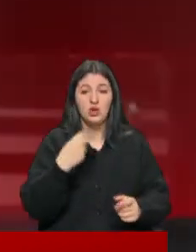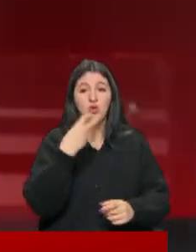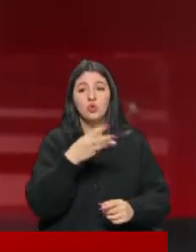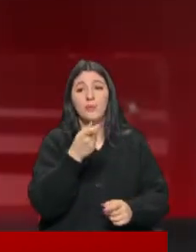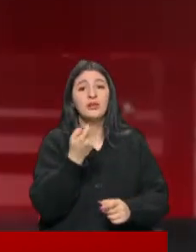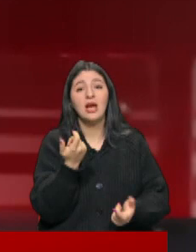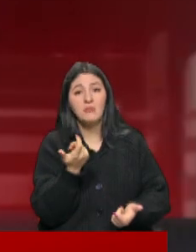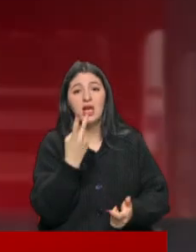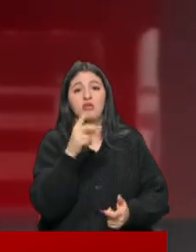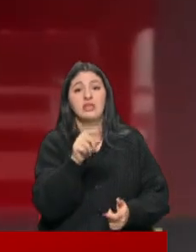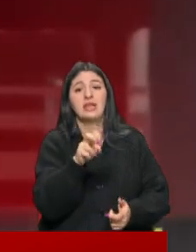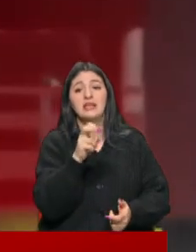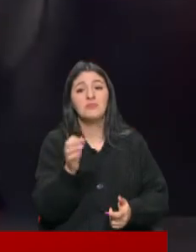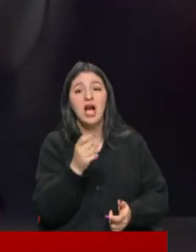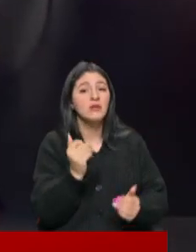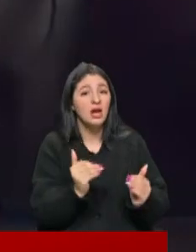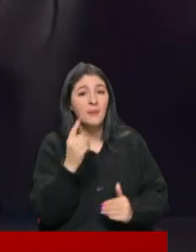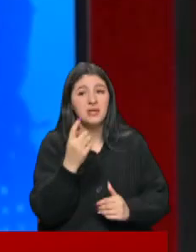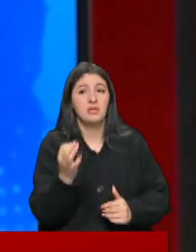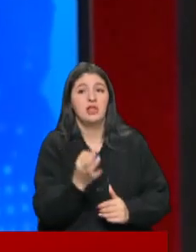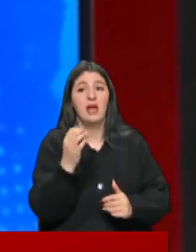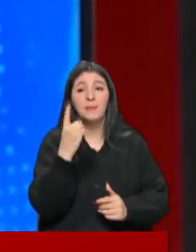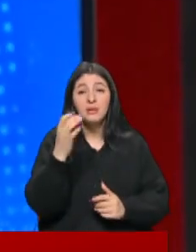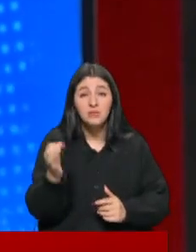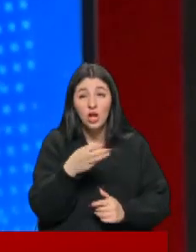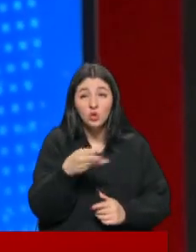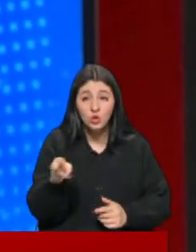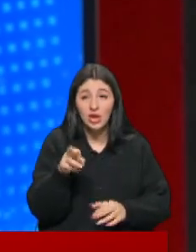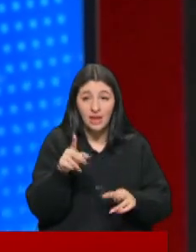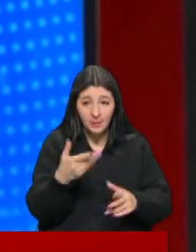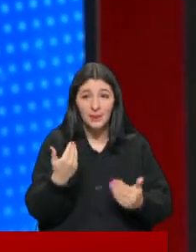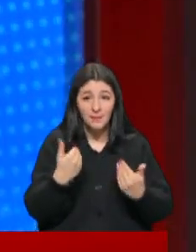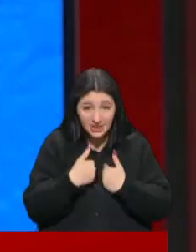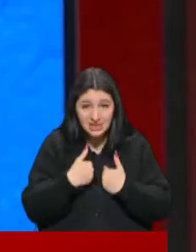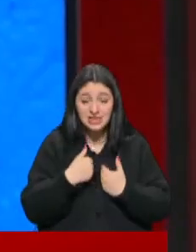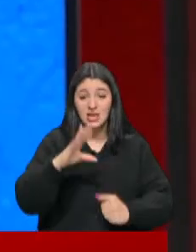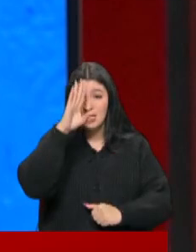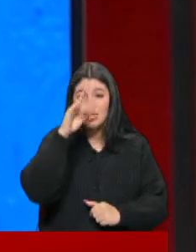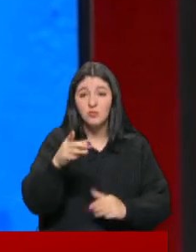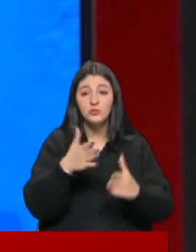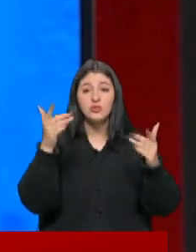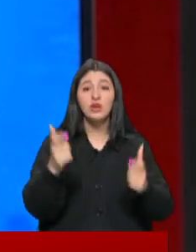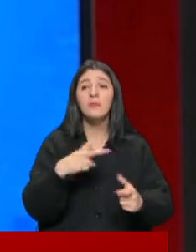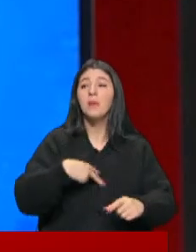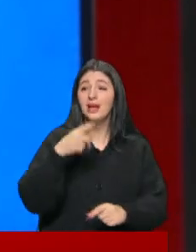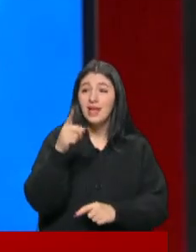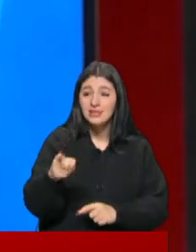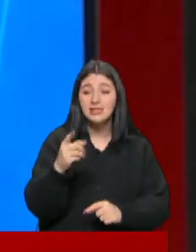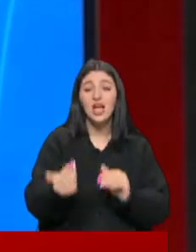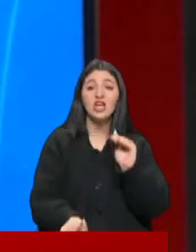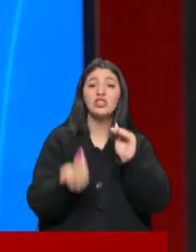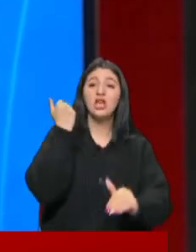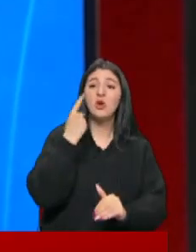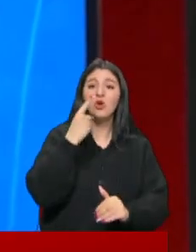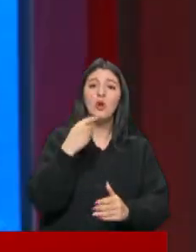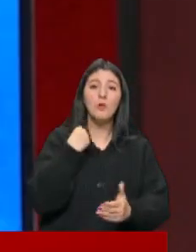kadar? 2.8 milyar. Ne kadar artmış? 1 milyar. 1 milyar euro civarında biz İstanbul Büyükşehir Belediyesi'nin geçmişe